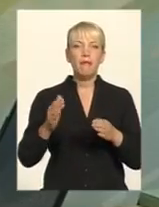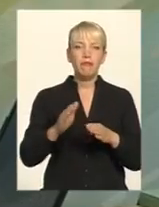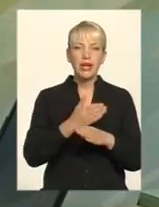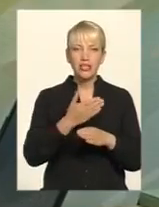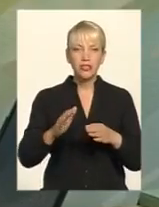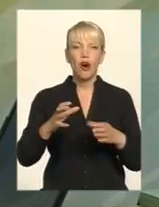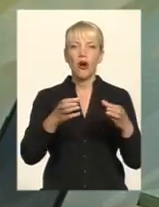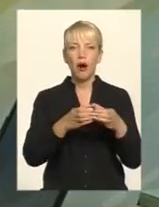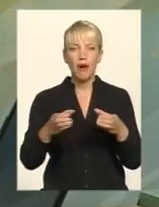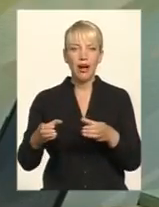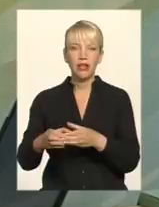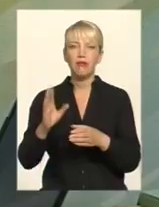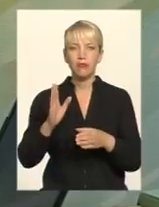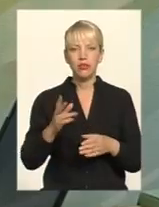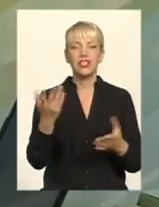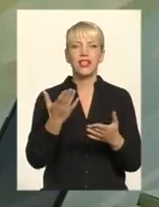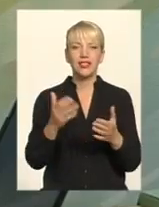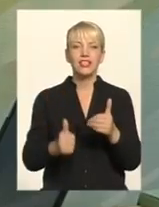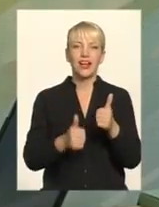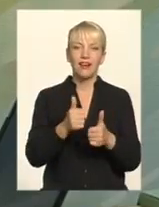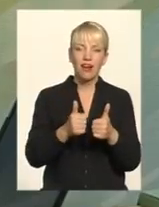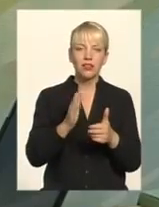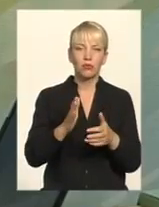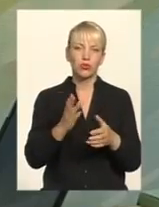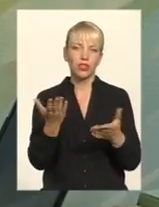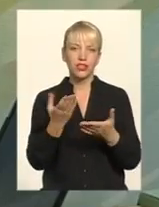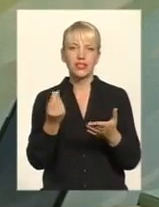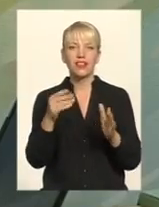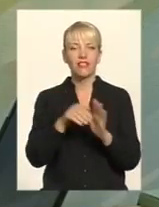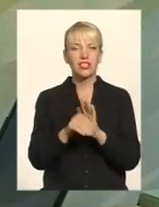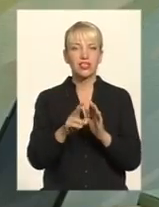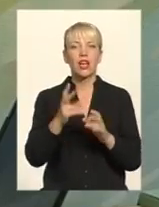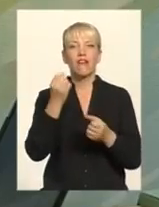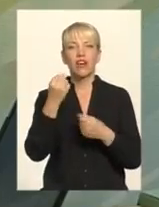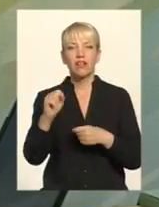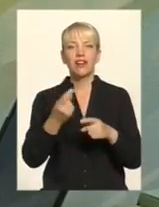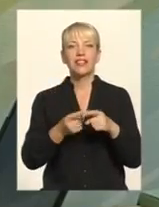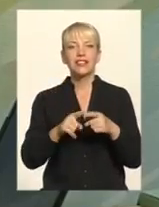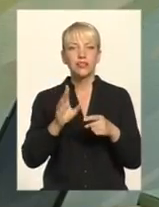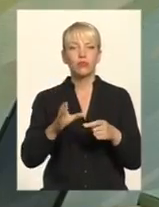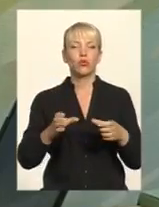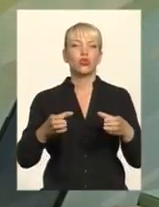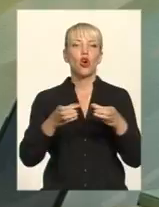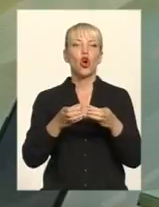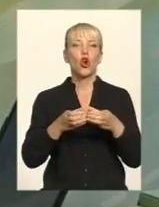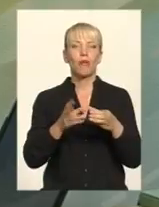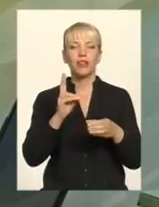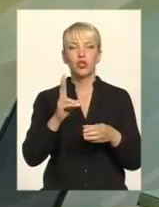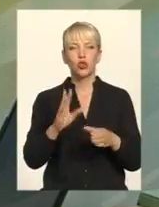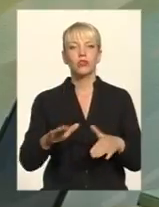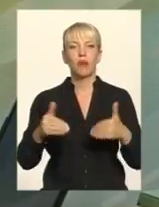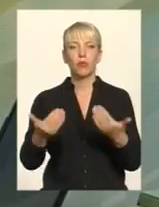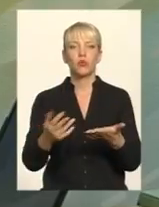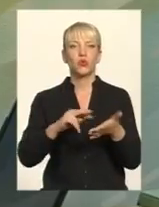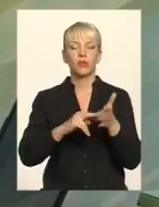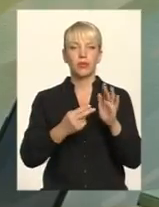будуть десь якісь гранди, європейські інвестиції, і будуть вигравати ті громади, які запропонують плани. Практично на сьогоднішній